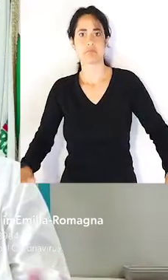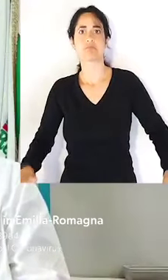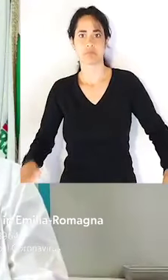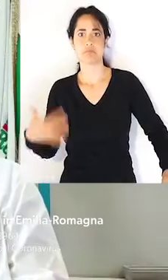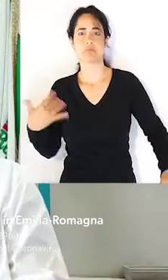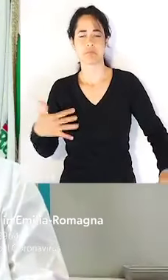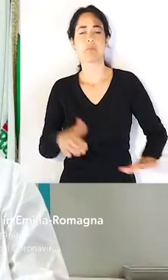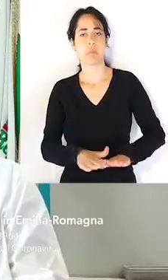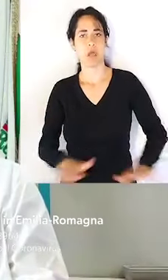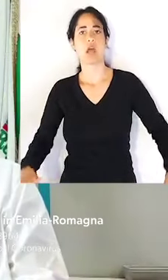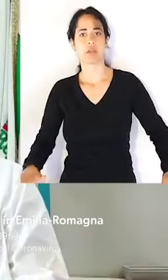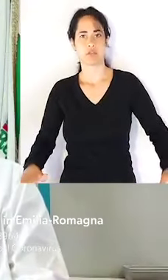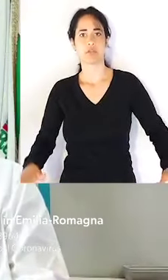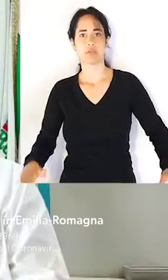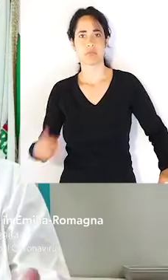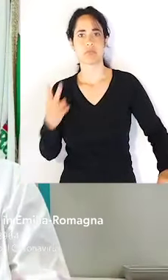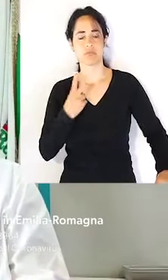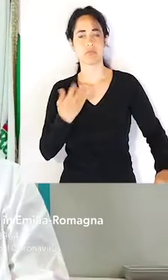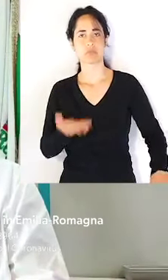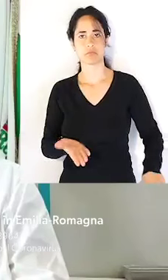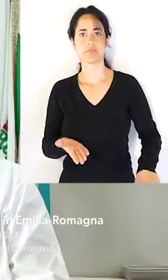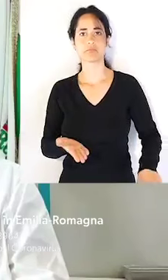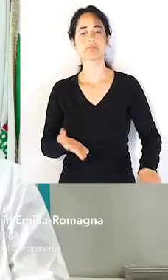molto molto basso, molto